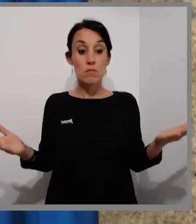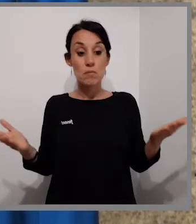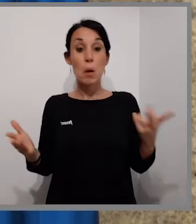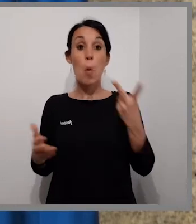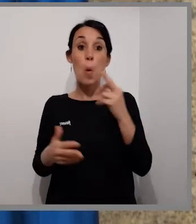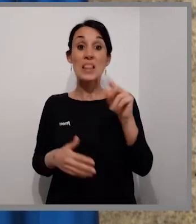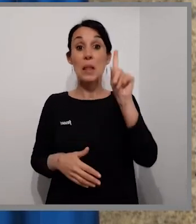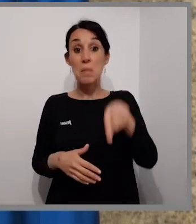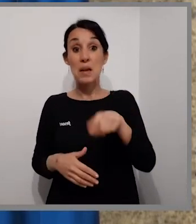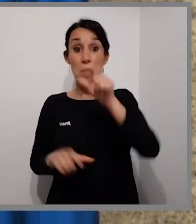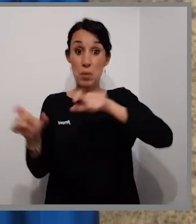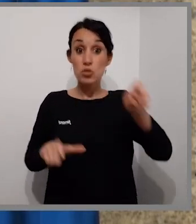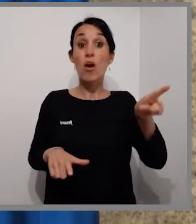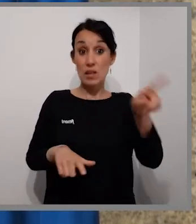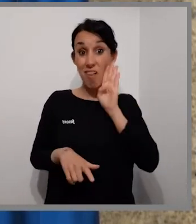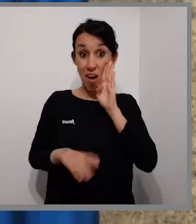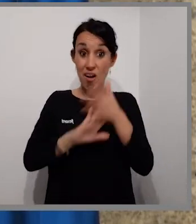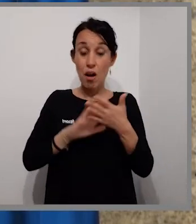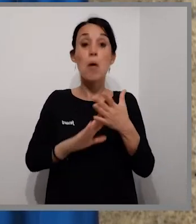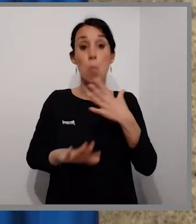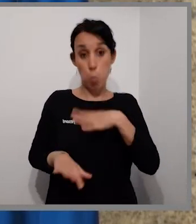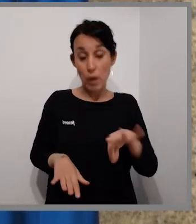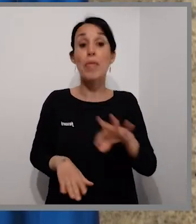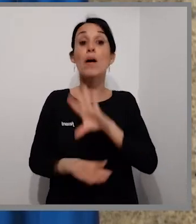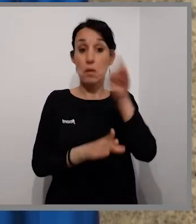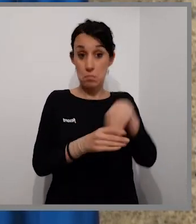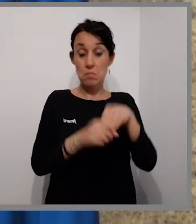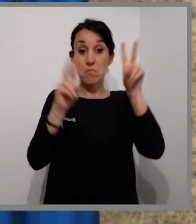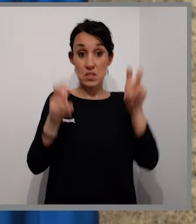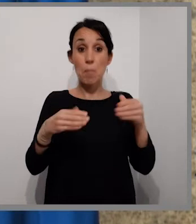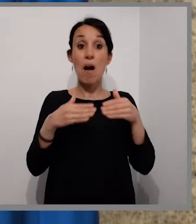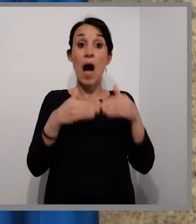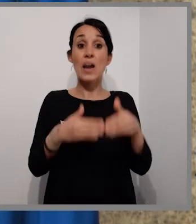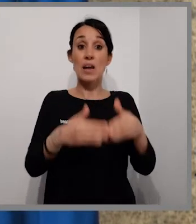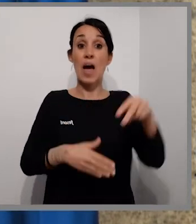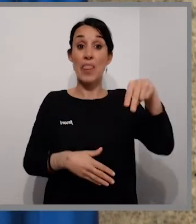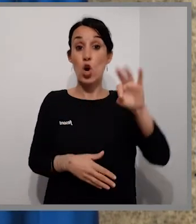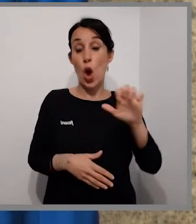part d'aquestes 20.000 persones que podrien ser susceptibles de participar